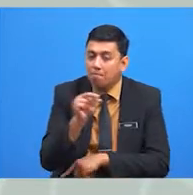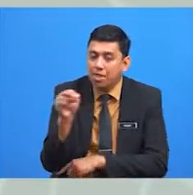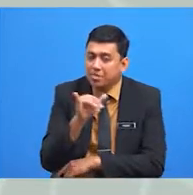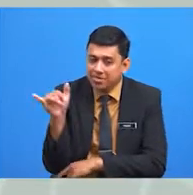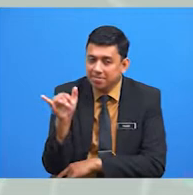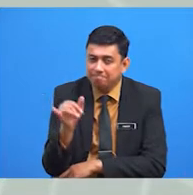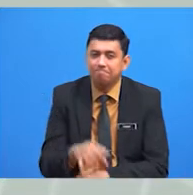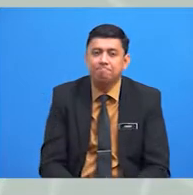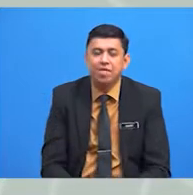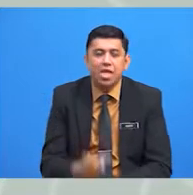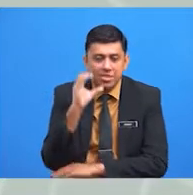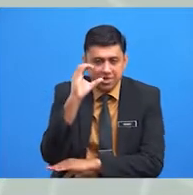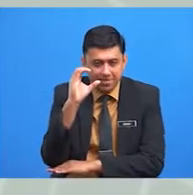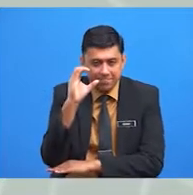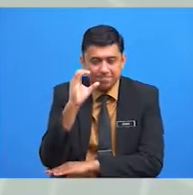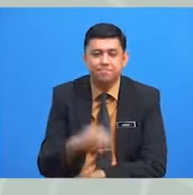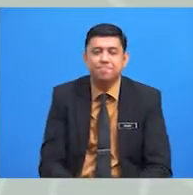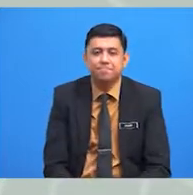Jawapannya C.